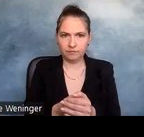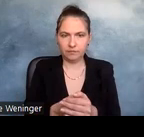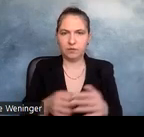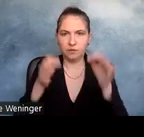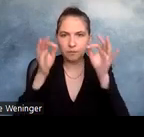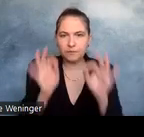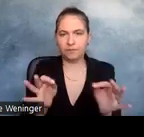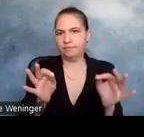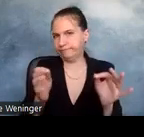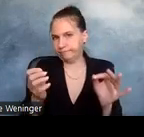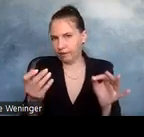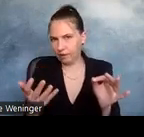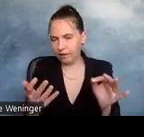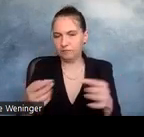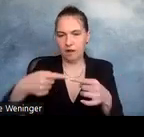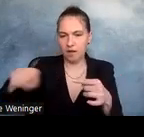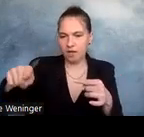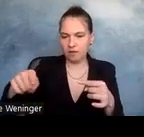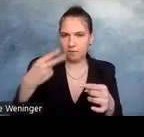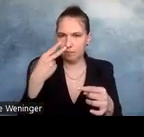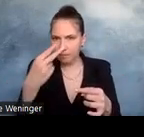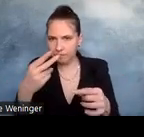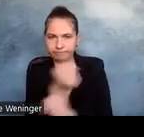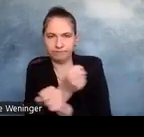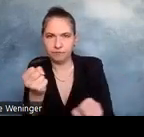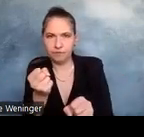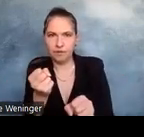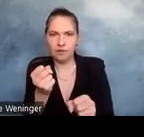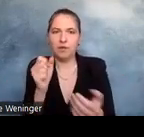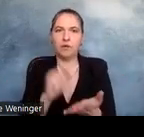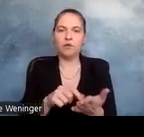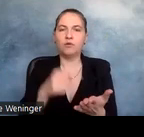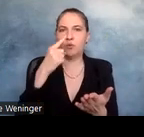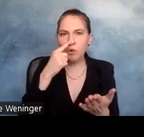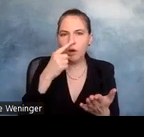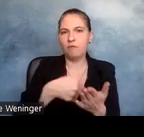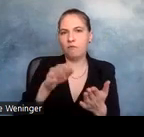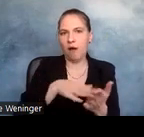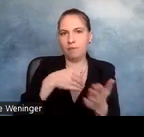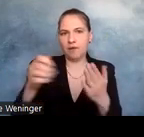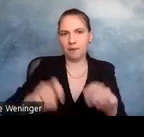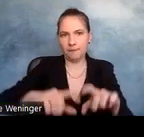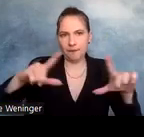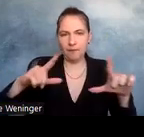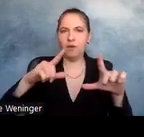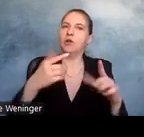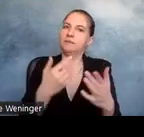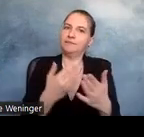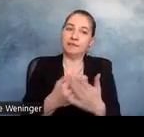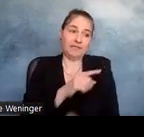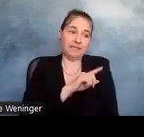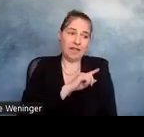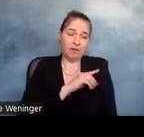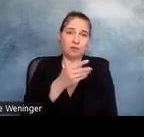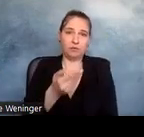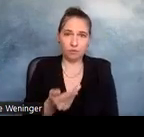einmal kann man den Link halt nicht mehr sehen. Der war jetzt ausschließlich farblich, muss man mal gucken, genau da wäre. Und das heißt, wenn man halt sowas